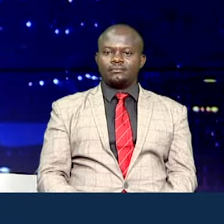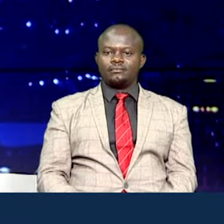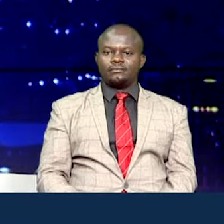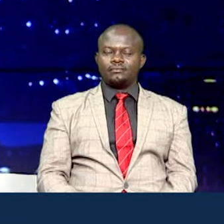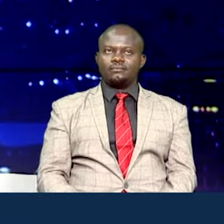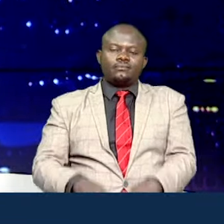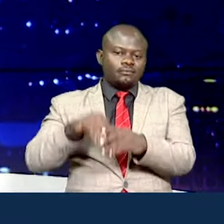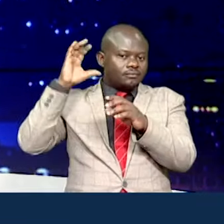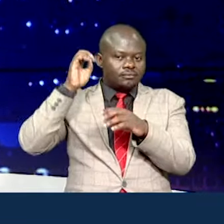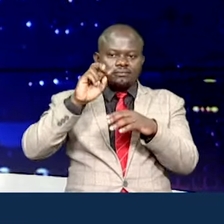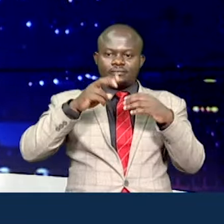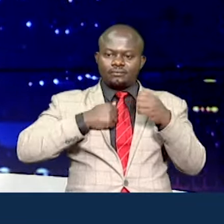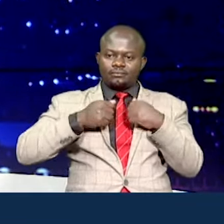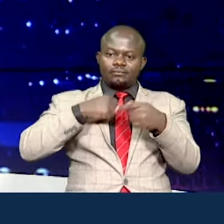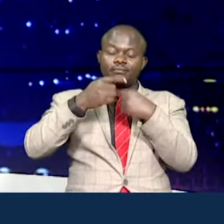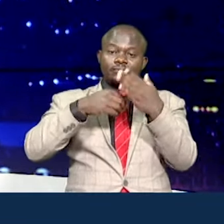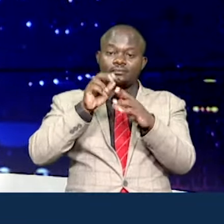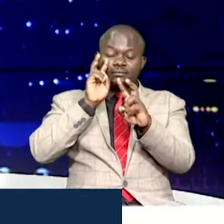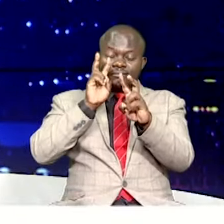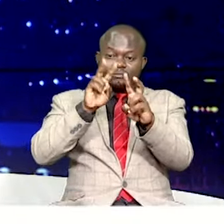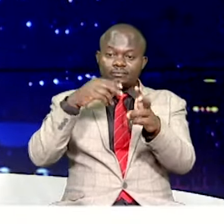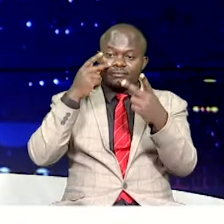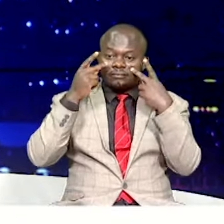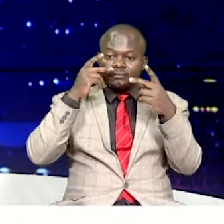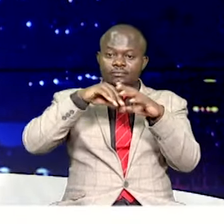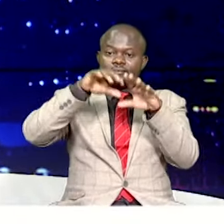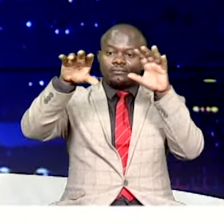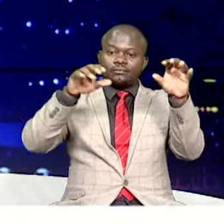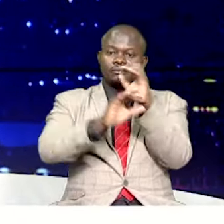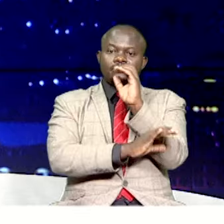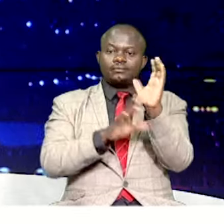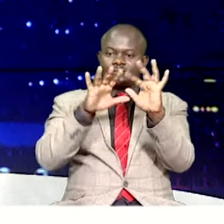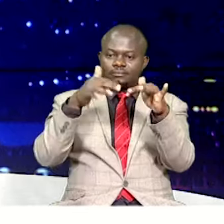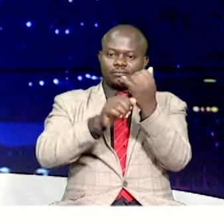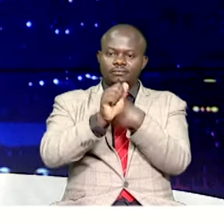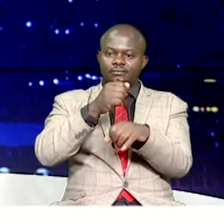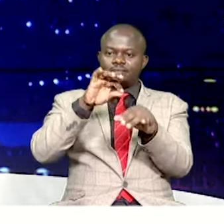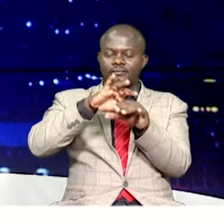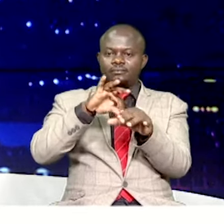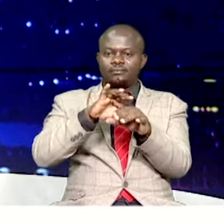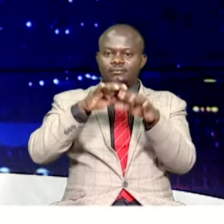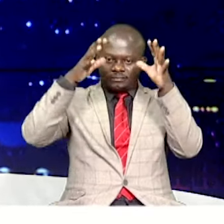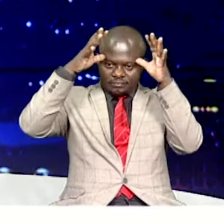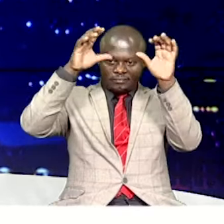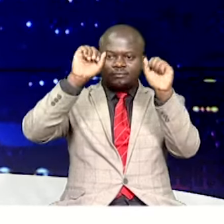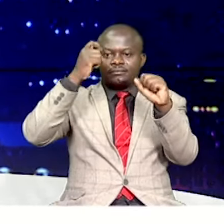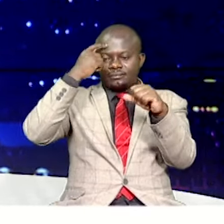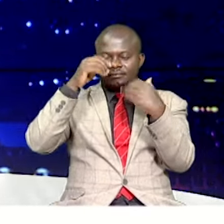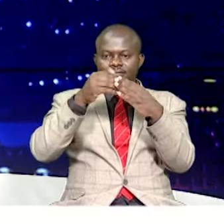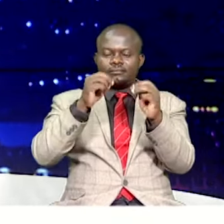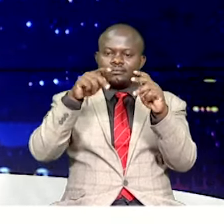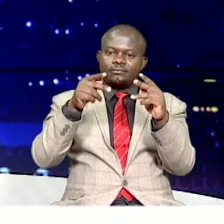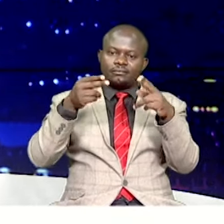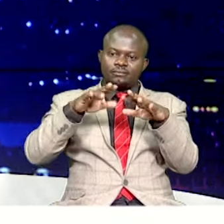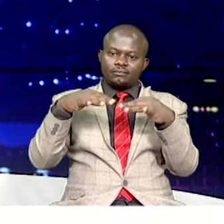n'amakuru ya televiziyo Rwanda mukomeje gukurikira aho turi kugenda tureba hirya no hino mu gihugu uko igikorwa cy'amatora ya perezida wa repubulika n'abadepite